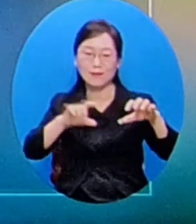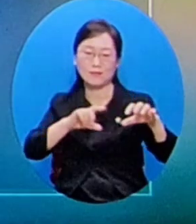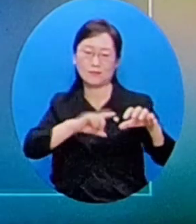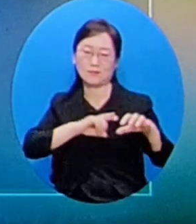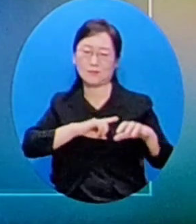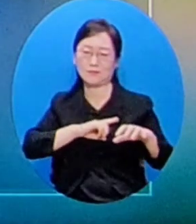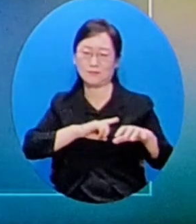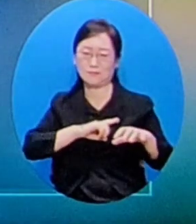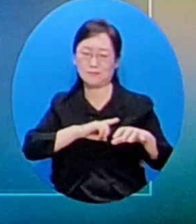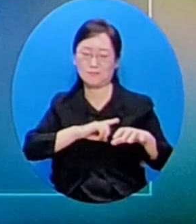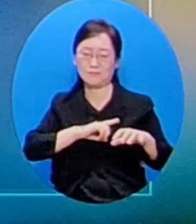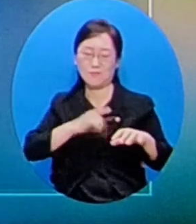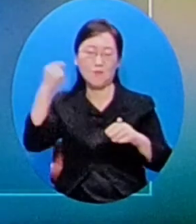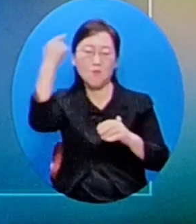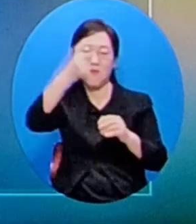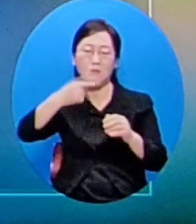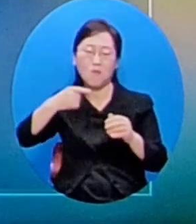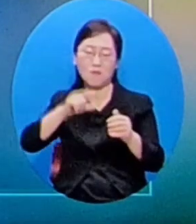그러한